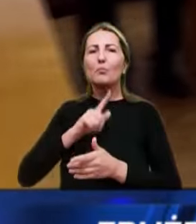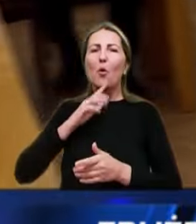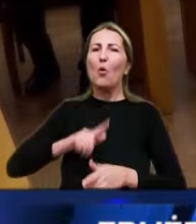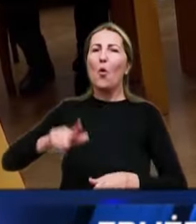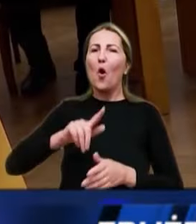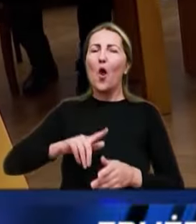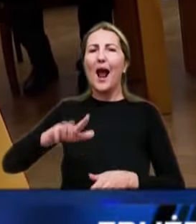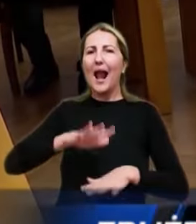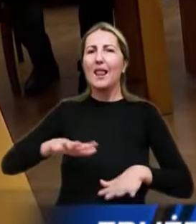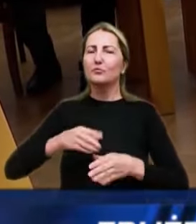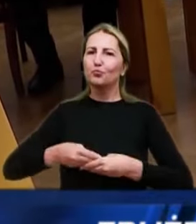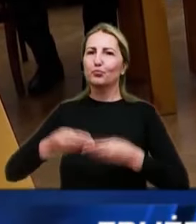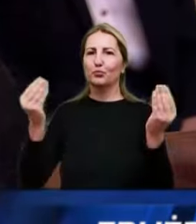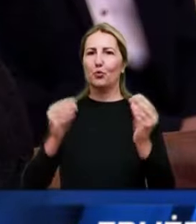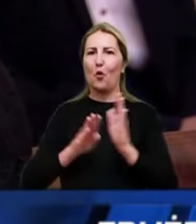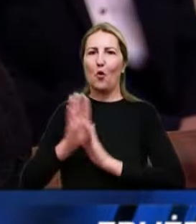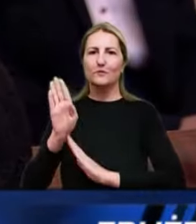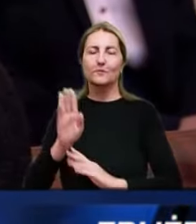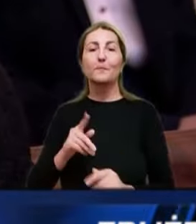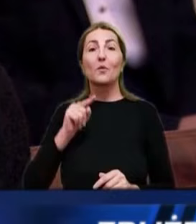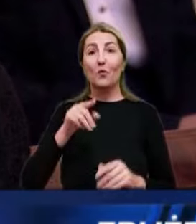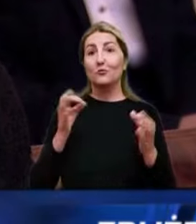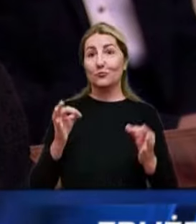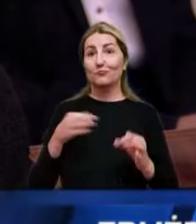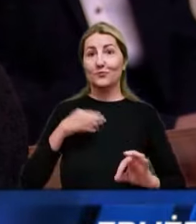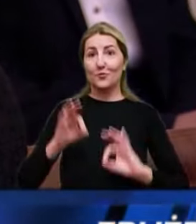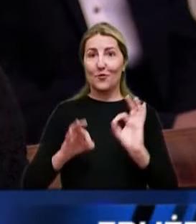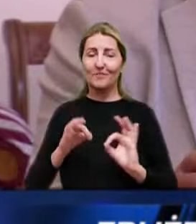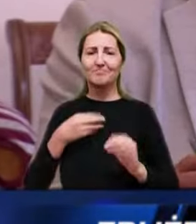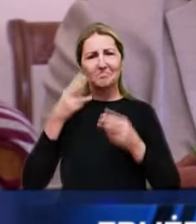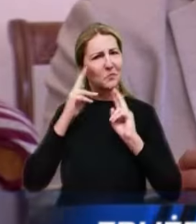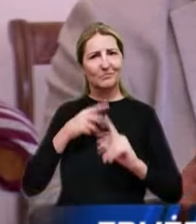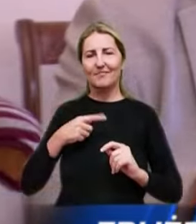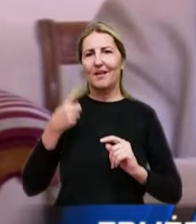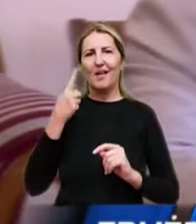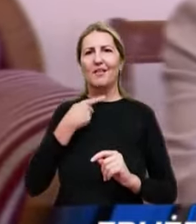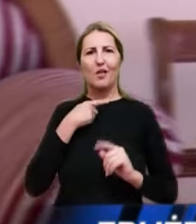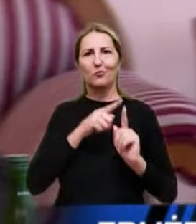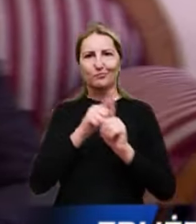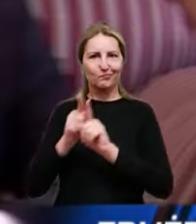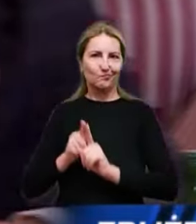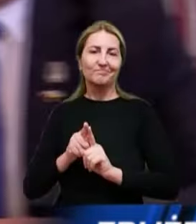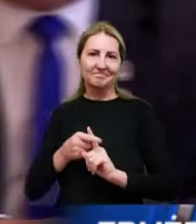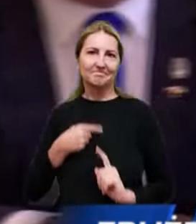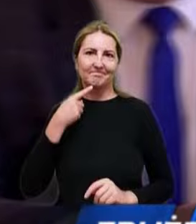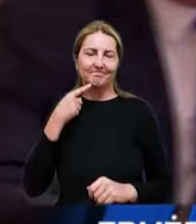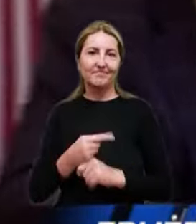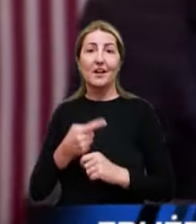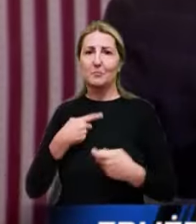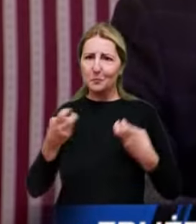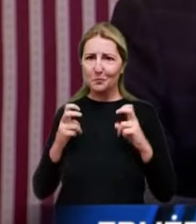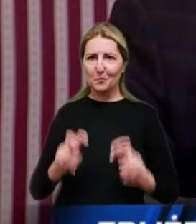Dzisiaj ten taki konwent uznaliśmy wspólnie, właściwie jednomyślnie, że powołujemy i będziemy